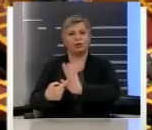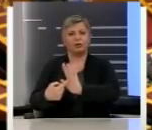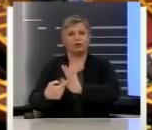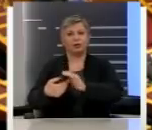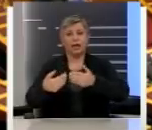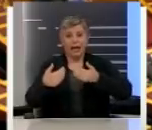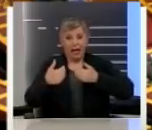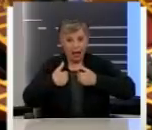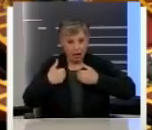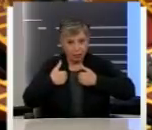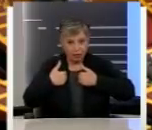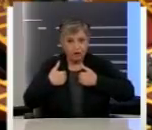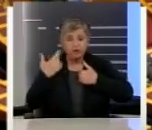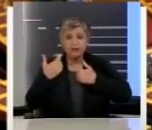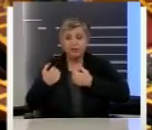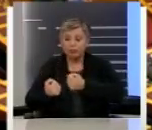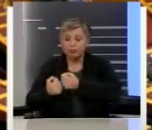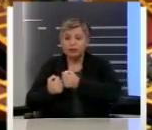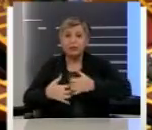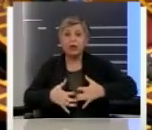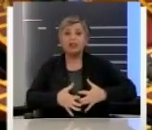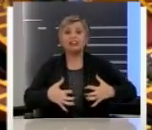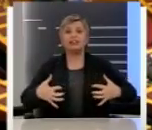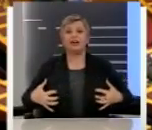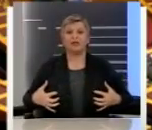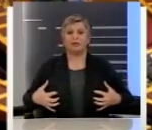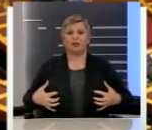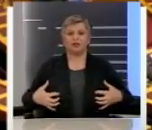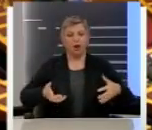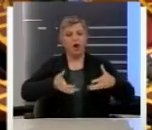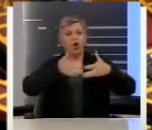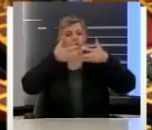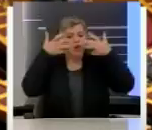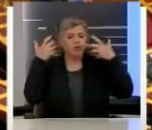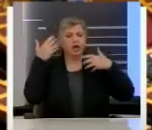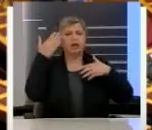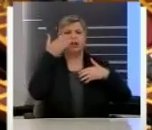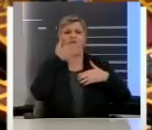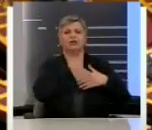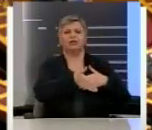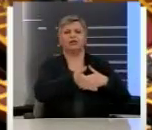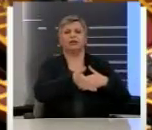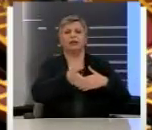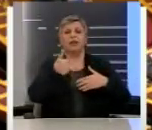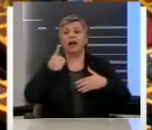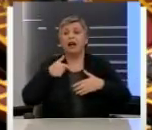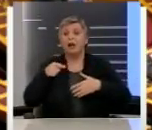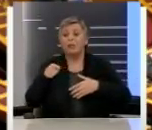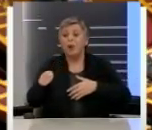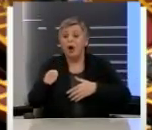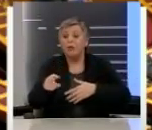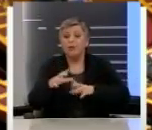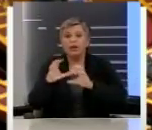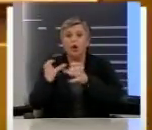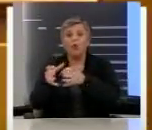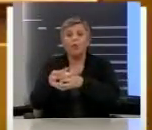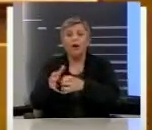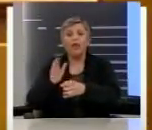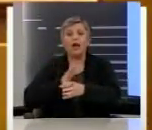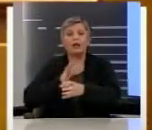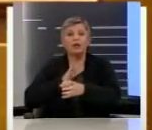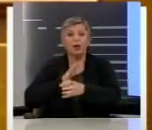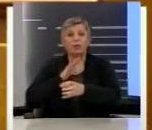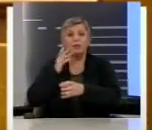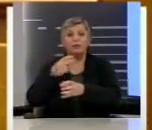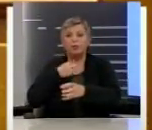είμαστε με τις ζέβρες και όχι με τα λιοντάρια. Είμαστε με αυτούς που δεν έχουν φωνή. Είμαστε με αυτούς που πνίγεται η φωνή τους. Είμαστε